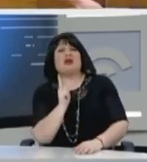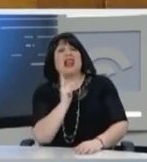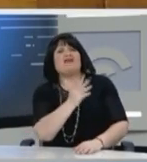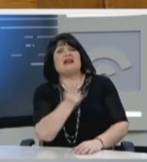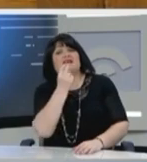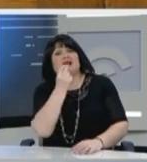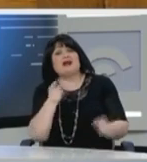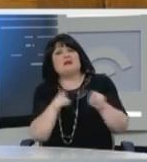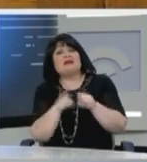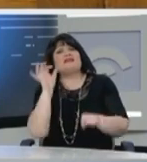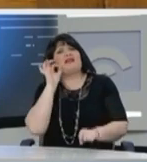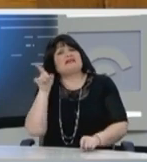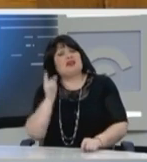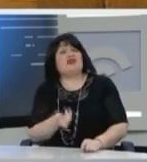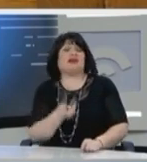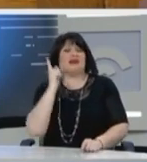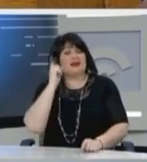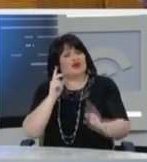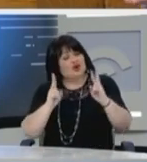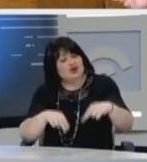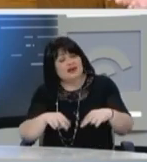στη Θεσσαλονίκη.